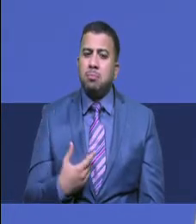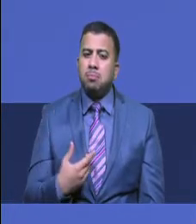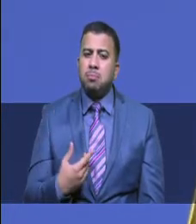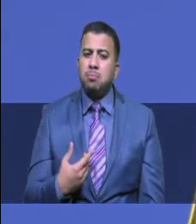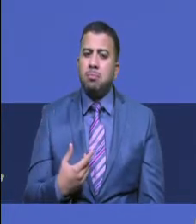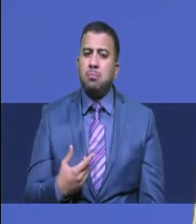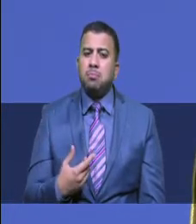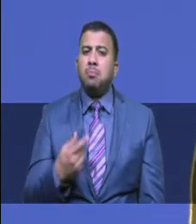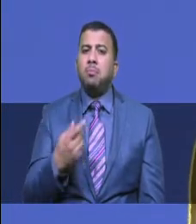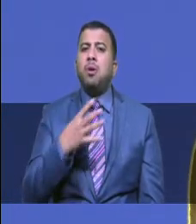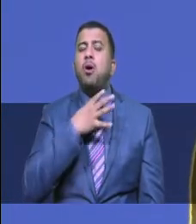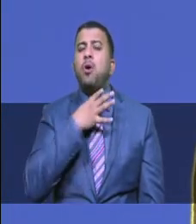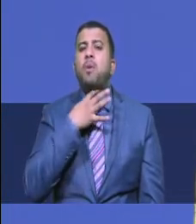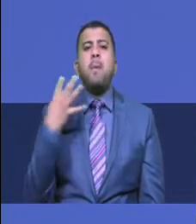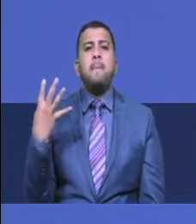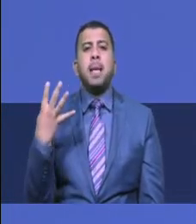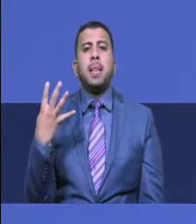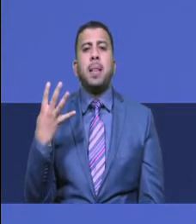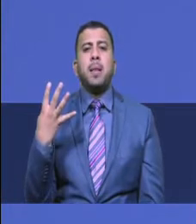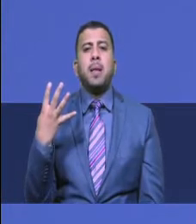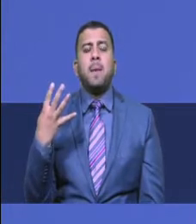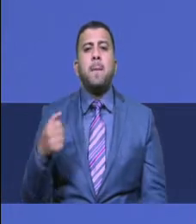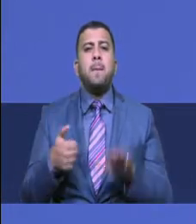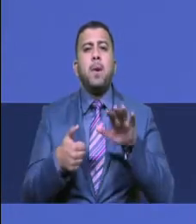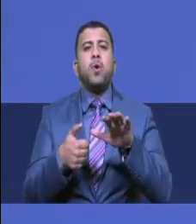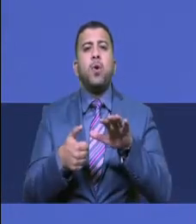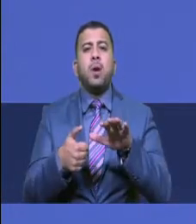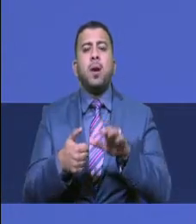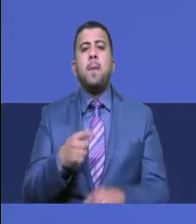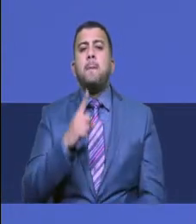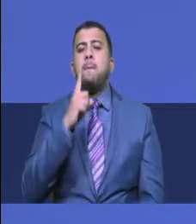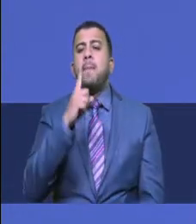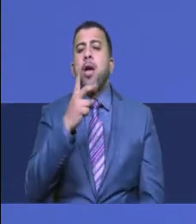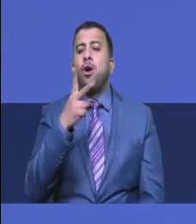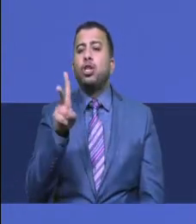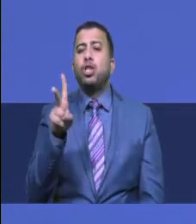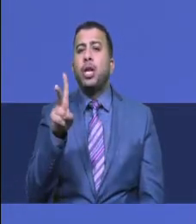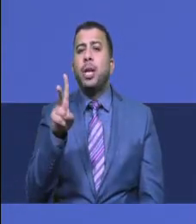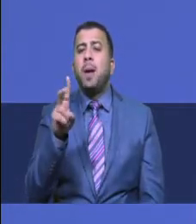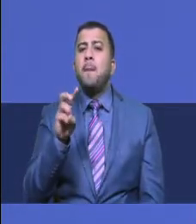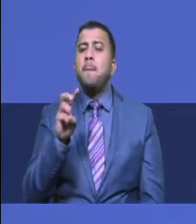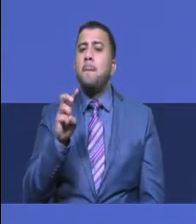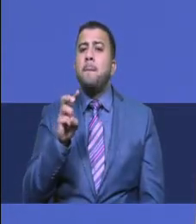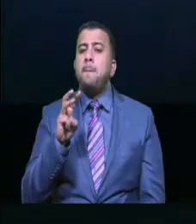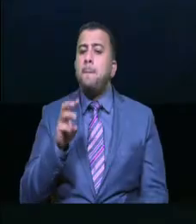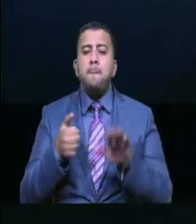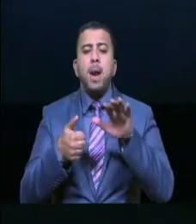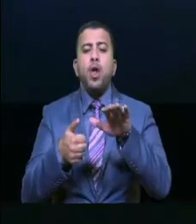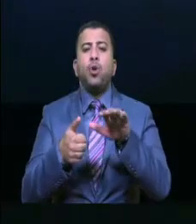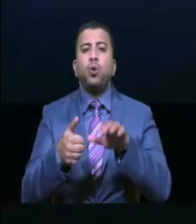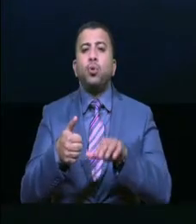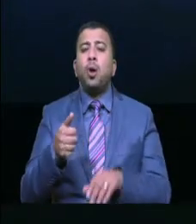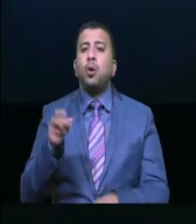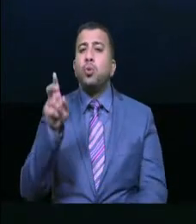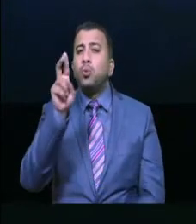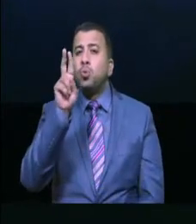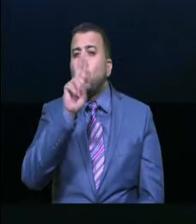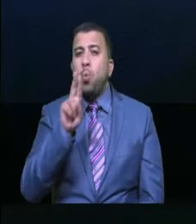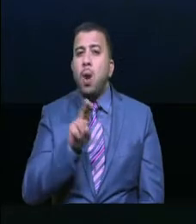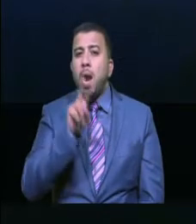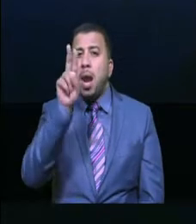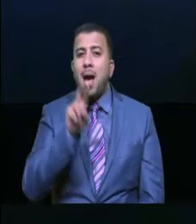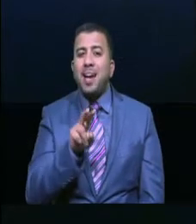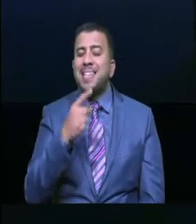ربما 400 مليون يعني 120 مليون دولار سنويا إن شاء الله